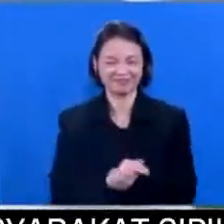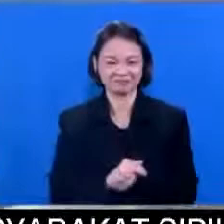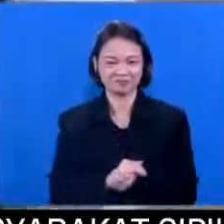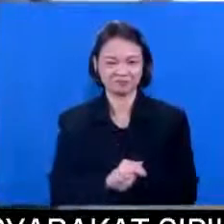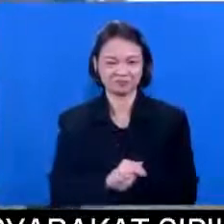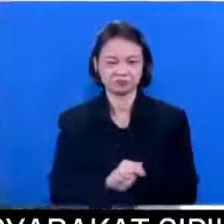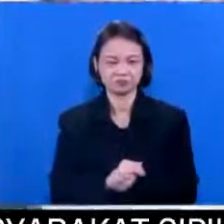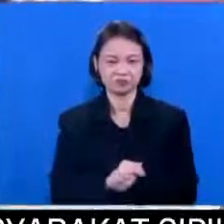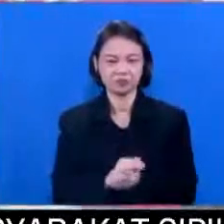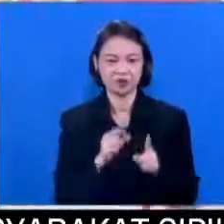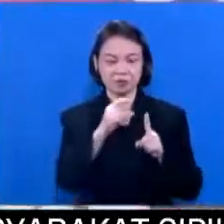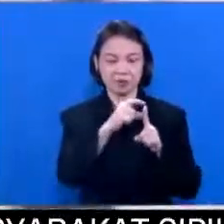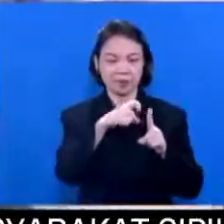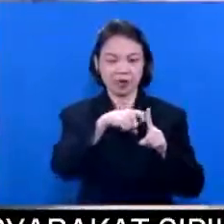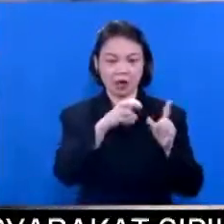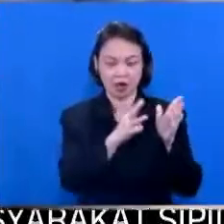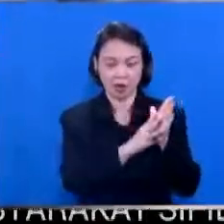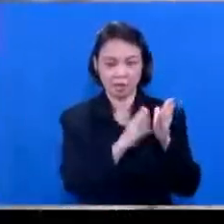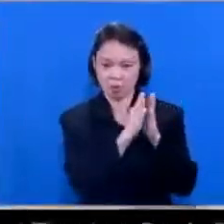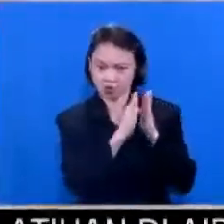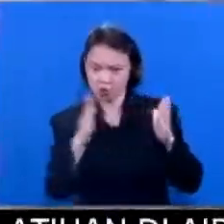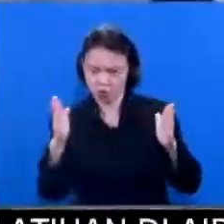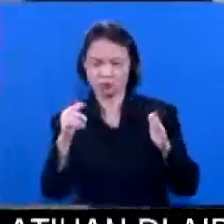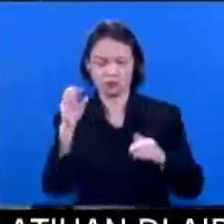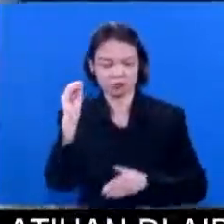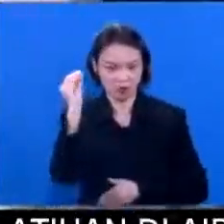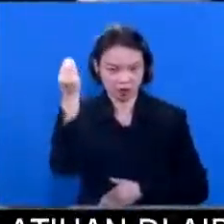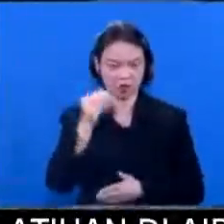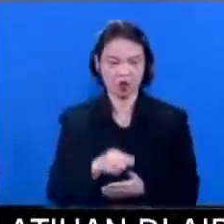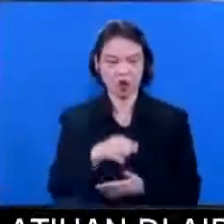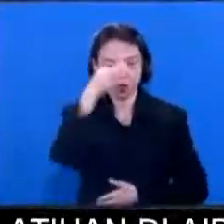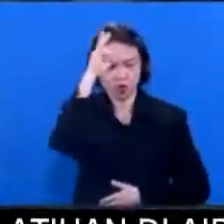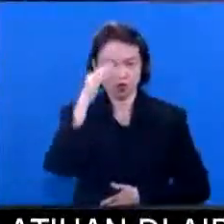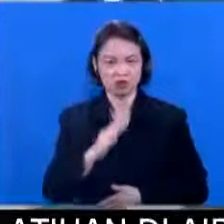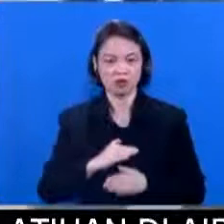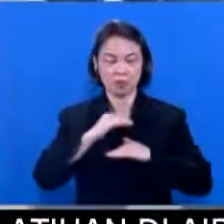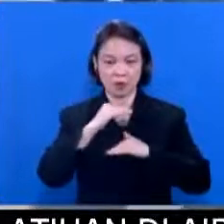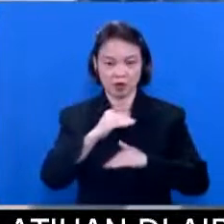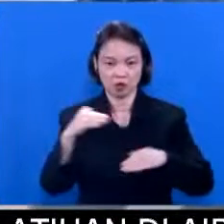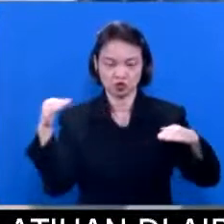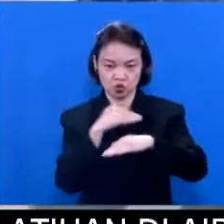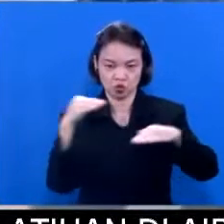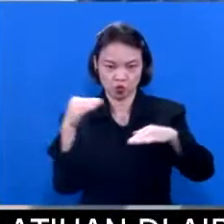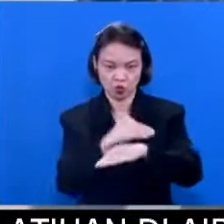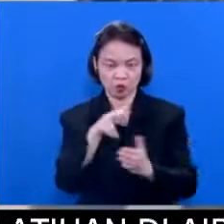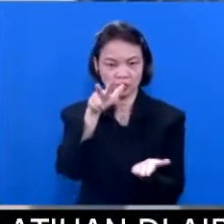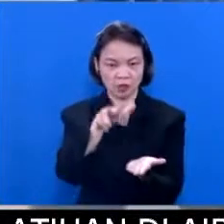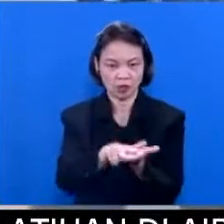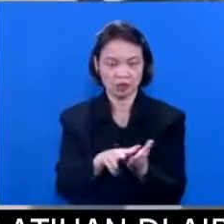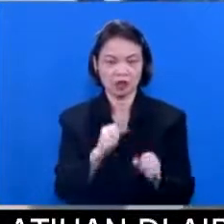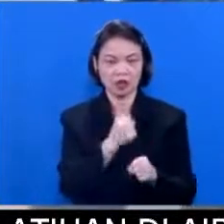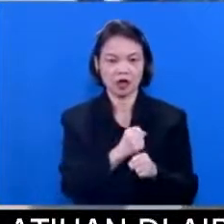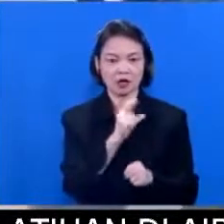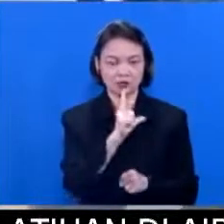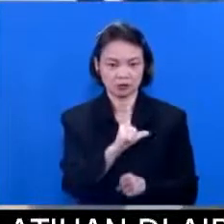Dalam masa perpanjangan PPKM level 4 di Jakarta, pihak kepolisian melakukan pembatasan mobilitas kendaraan dengan menerapkan kebijakan ganjil genap